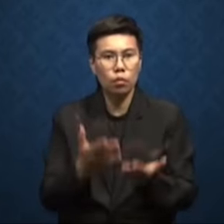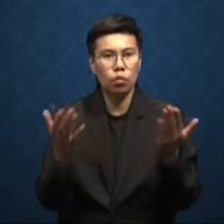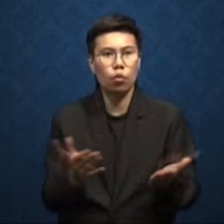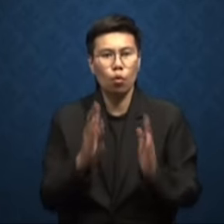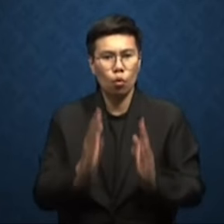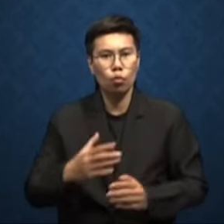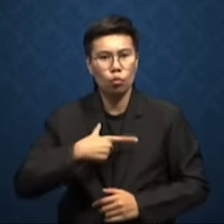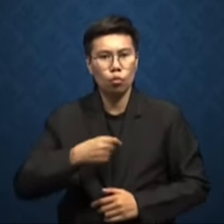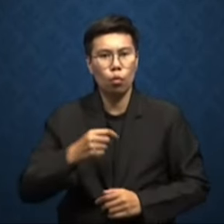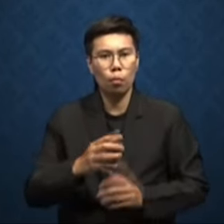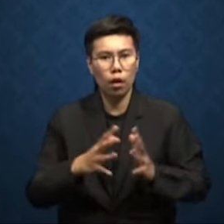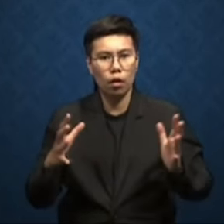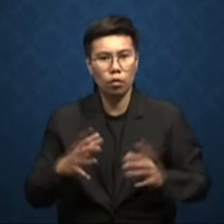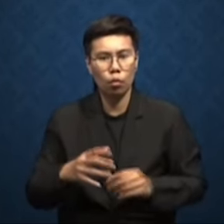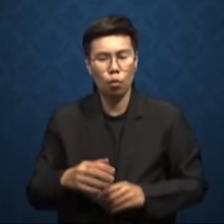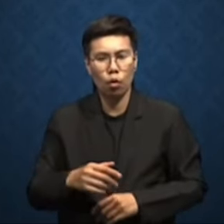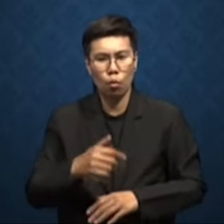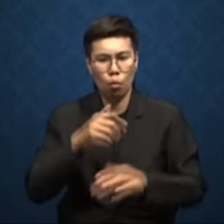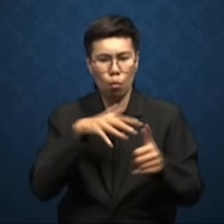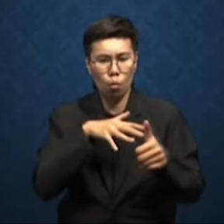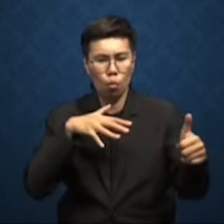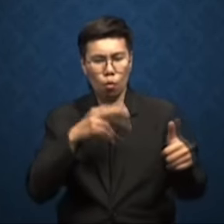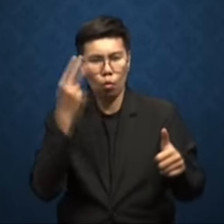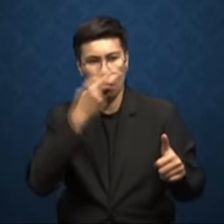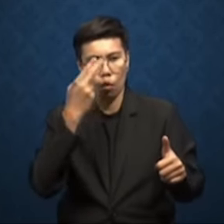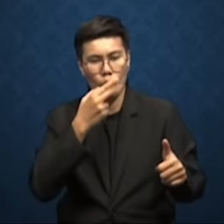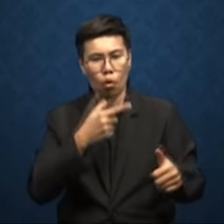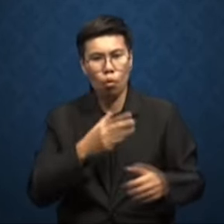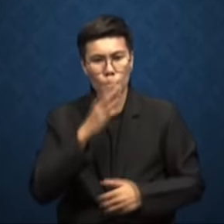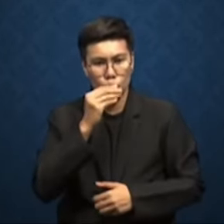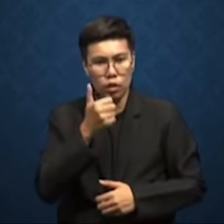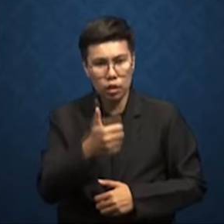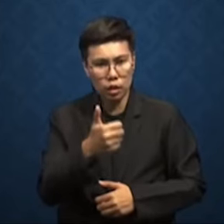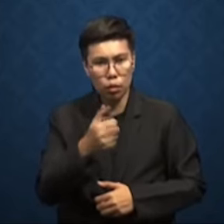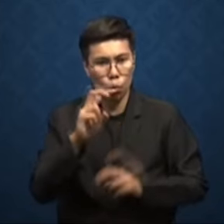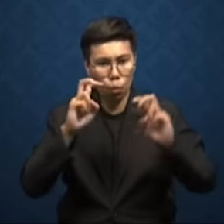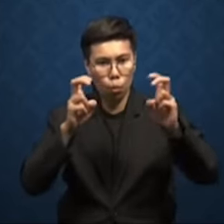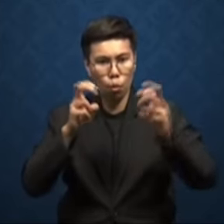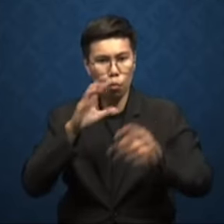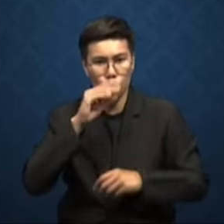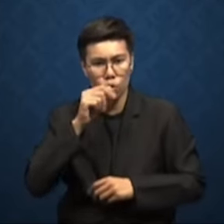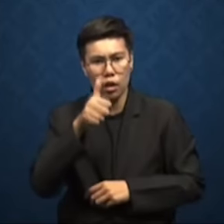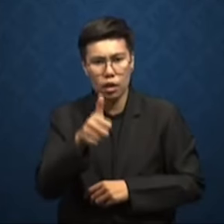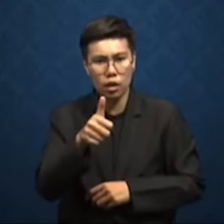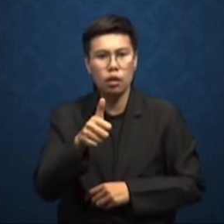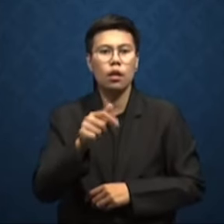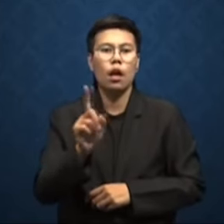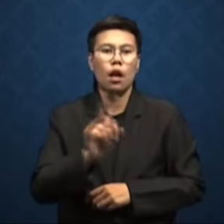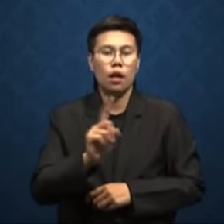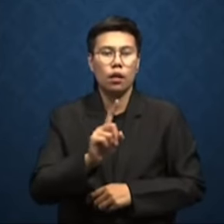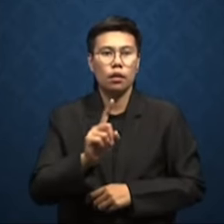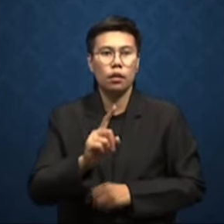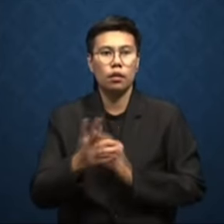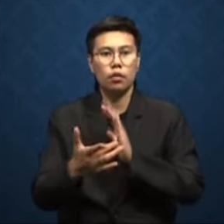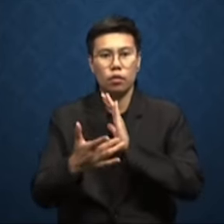คนี้นะมีผู้นำรอนะพูดจาดีมีประเด็นดีนะก็ใช้ระบบเทคโนโ